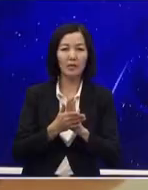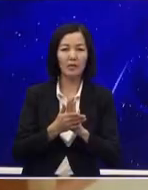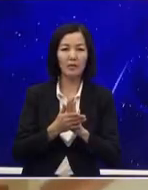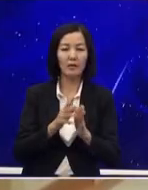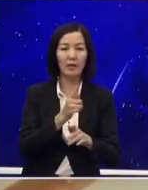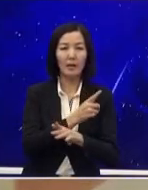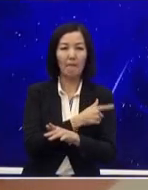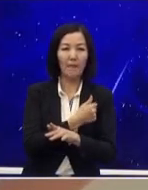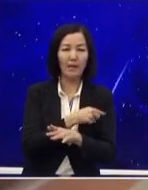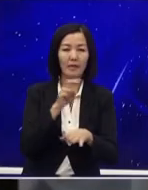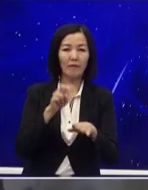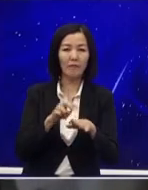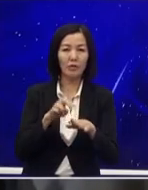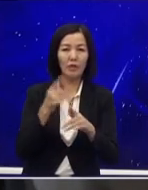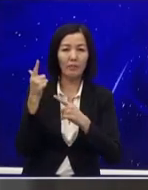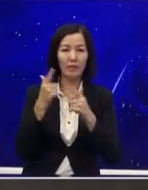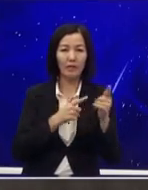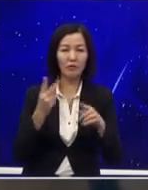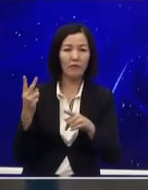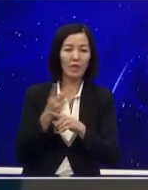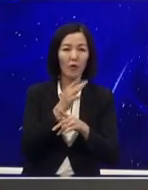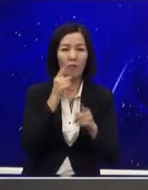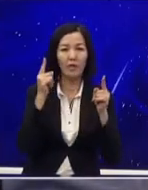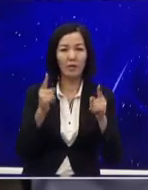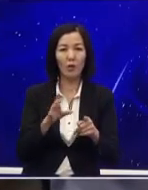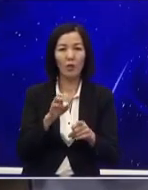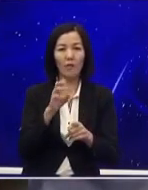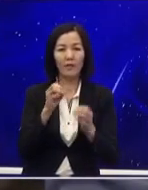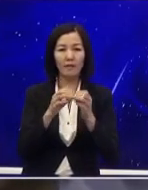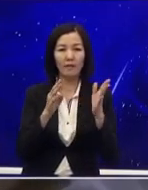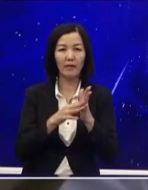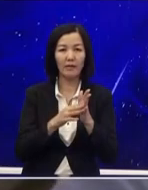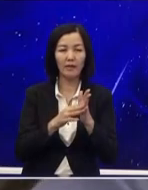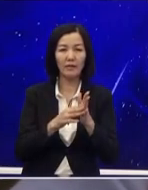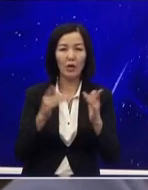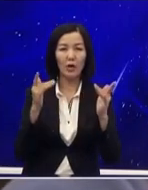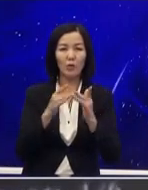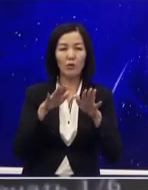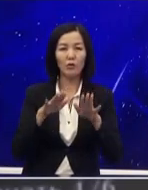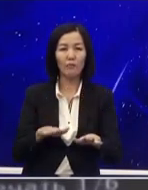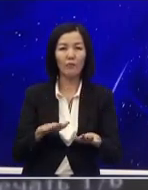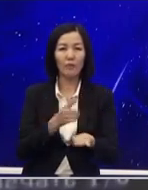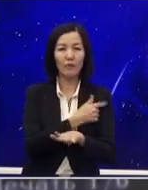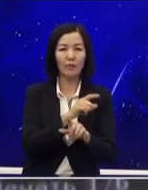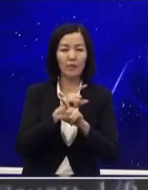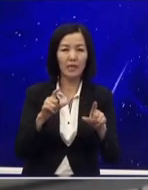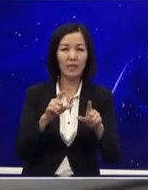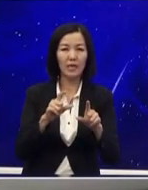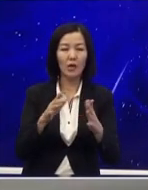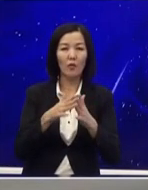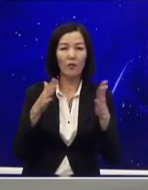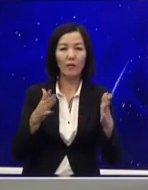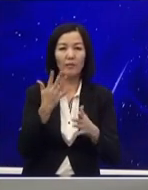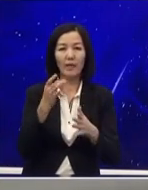вынуждает медиков усилить подготовку ко второй волне COVID-19. Коечный фонд в провизорных госпиталях и стационарах